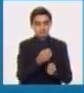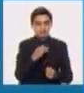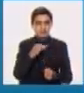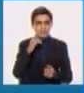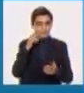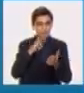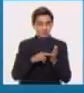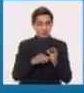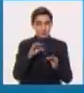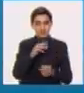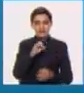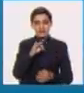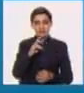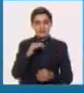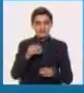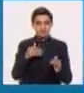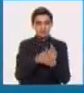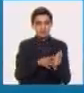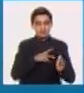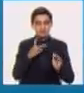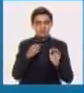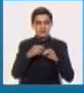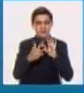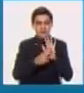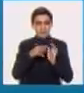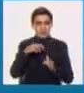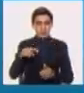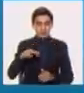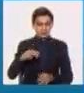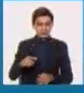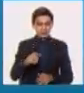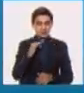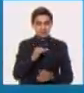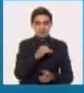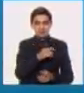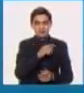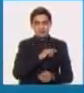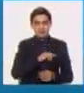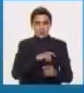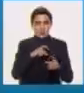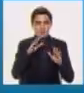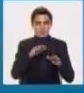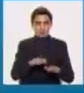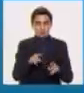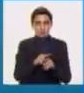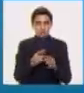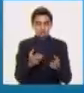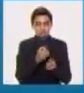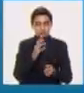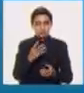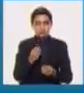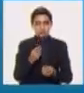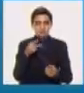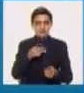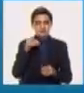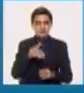жоспарланған инвестиция көлемі шамамен 218 миллиард теңгеге тең. Ал бұл қызметкерлердің жұмыс орындарын сақтап, оның